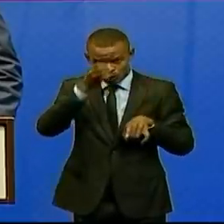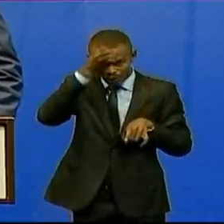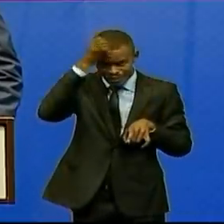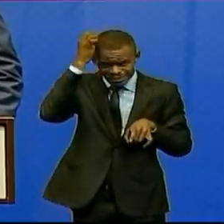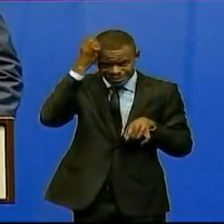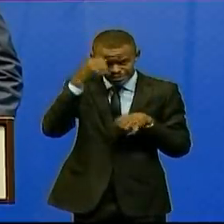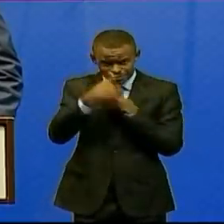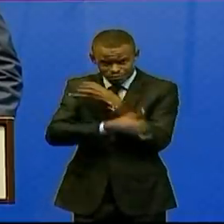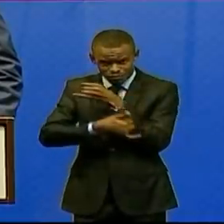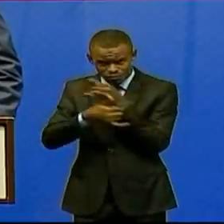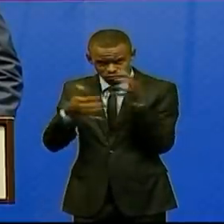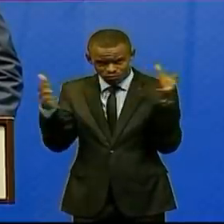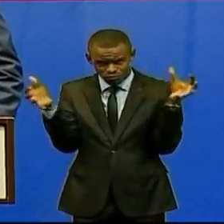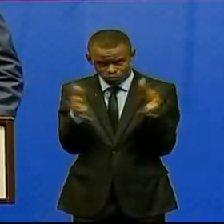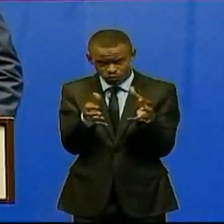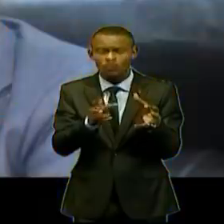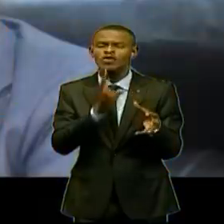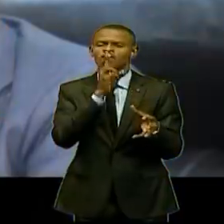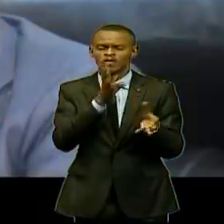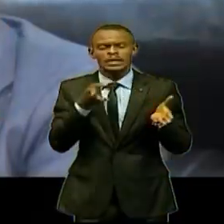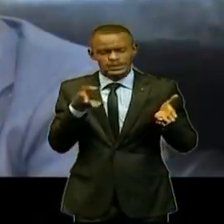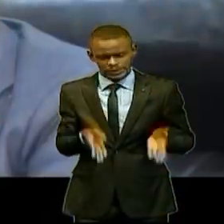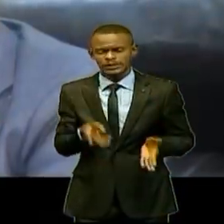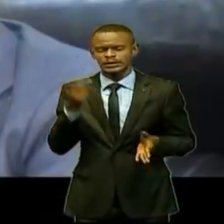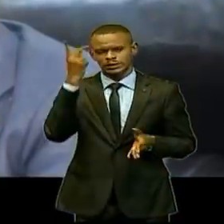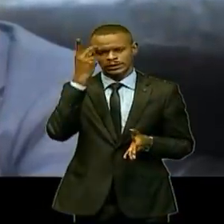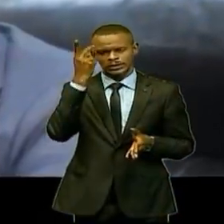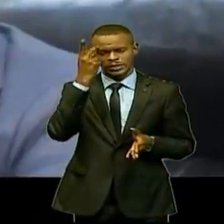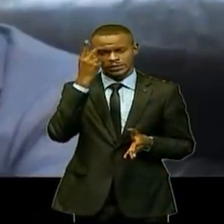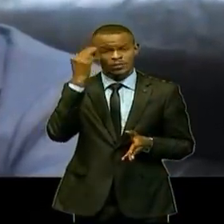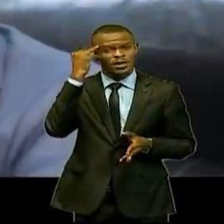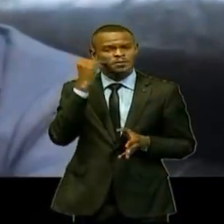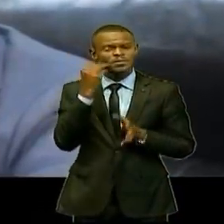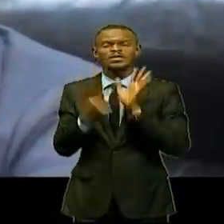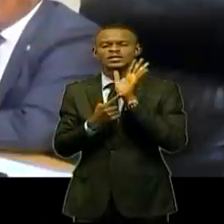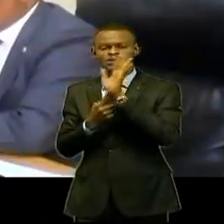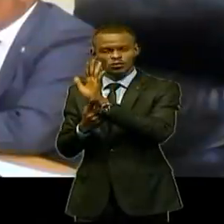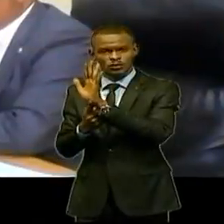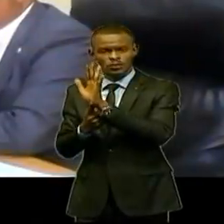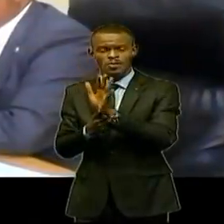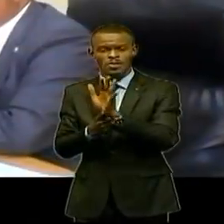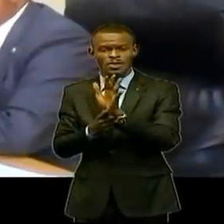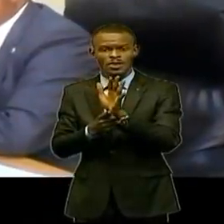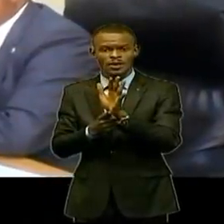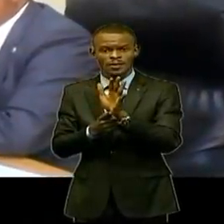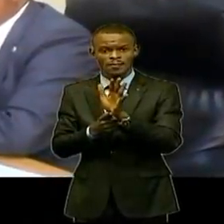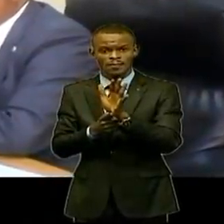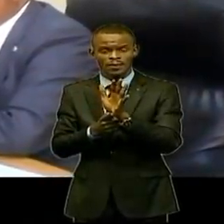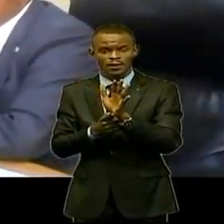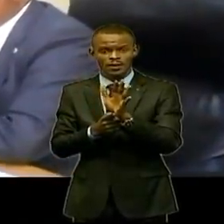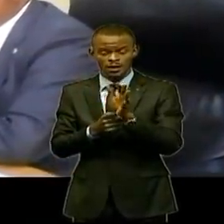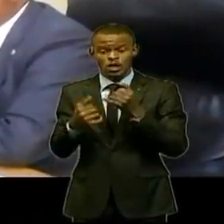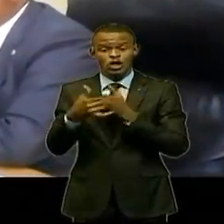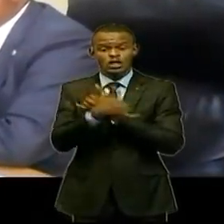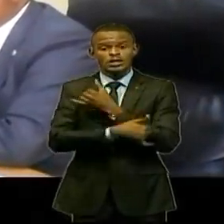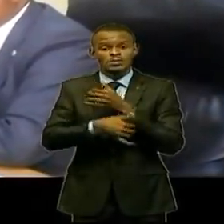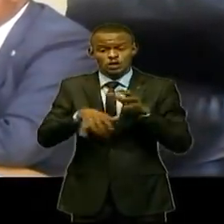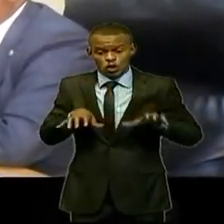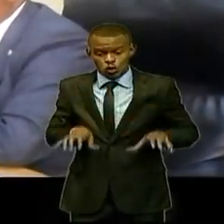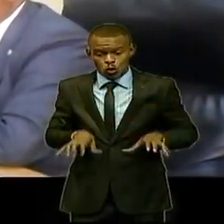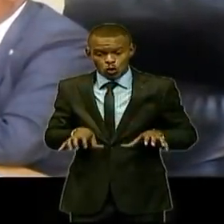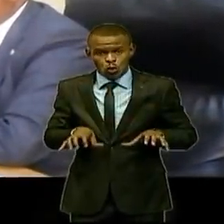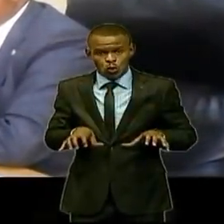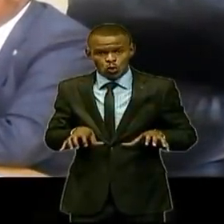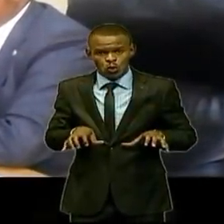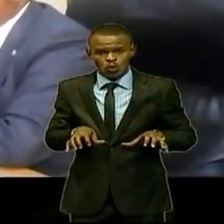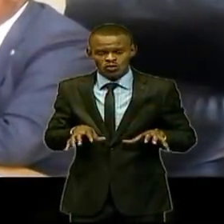cette session, la République démocratique du Congo prendra la présidence tournante de cette organisation régionale qui est